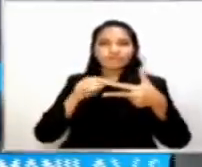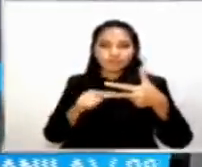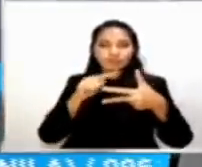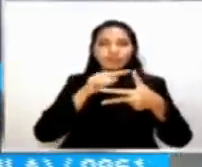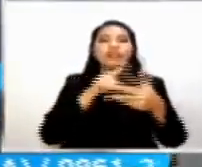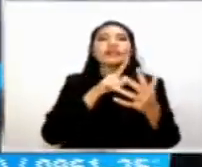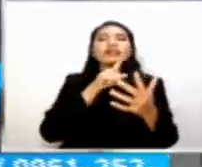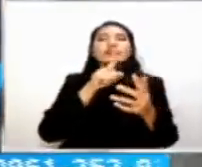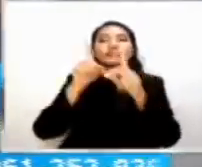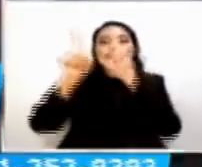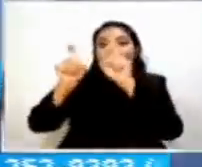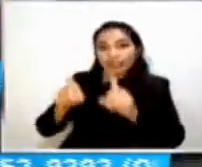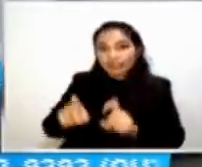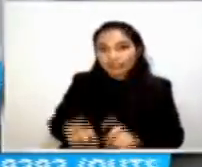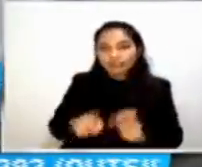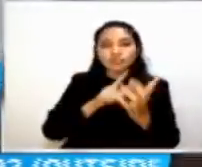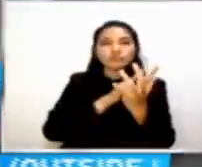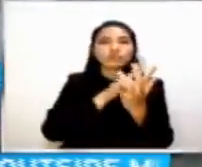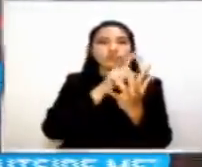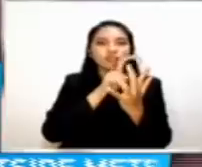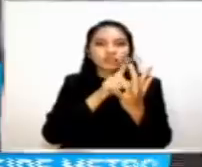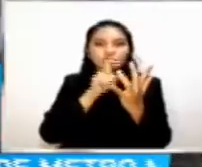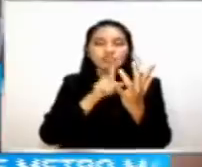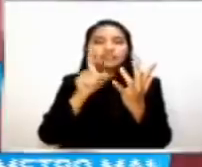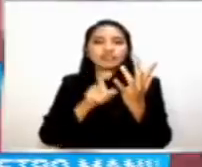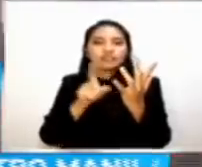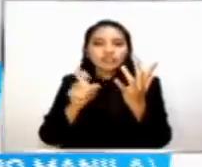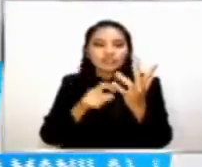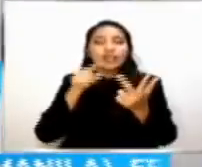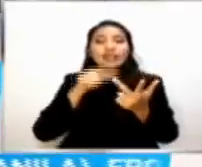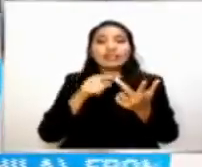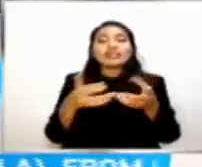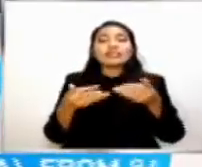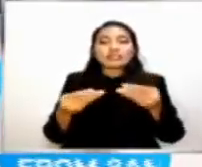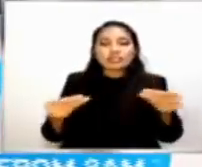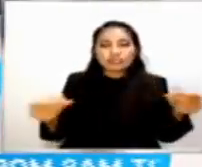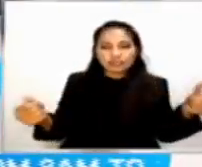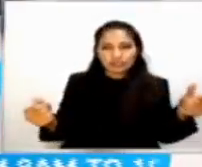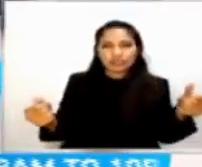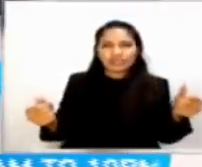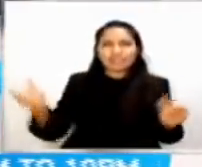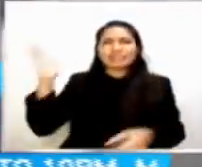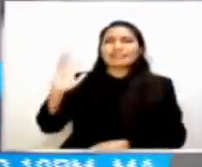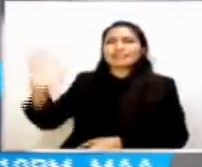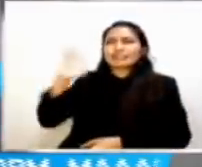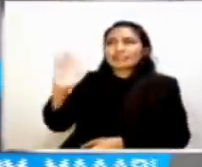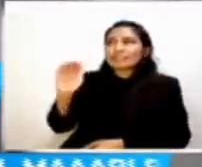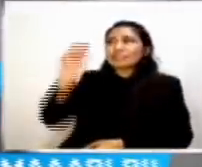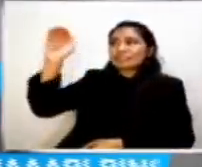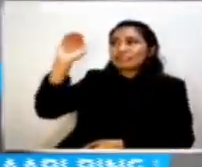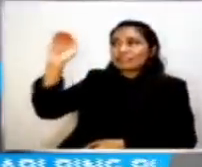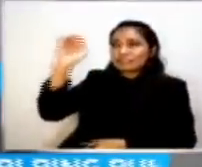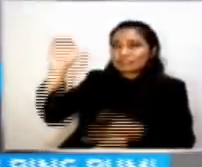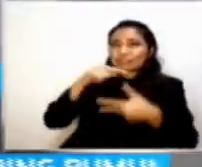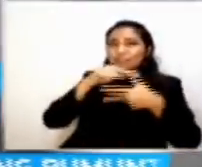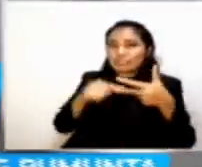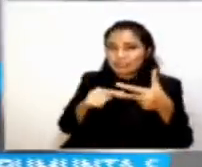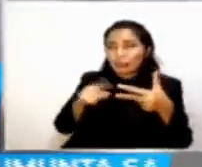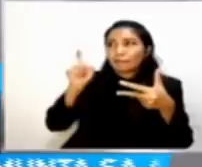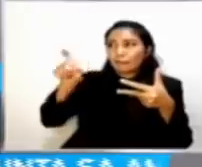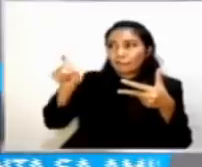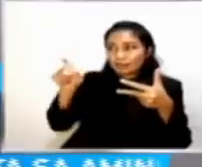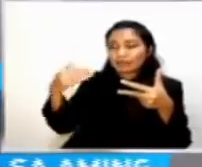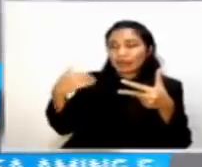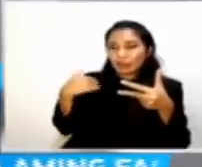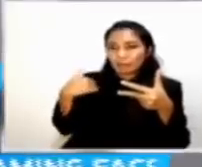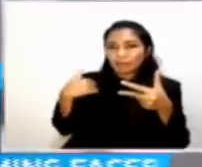at treatment. Mga hakbang na noong isang taon pa iginigit ng iba't ibang sektor. And each of those actually partly explain